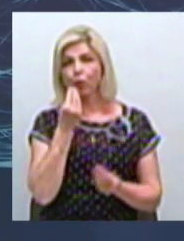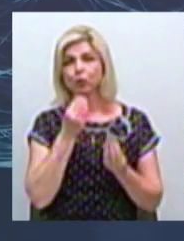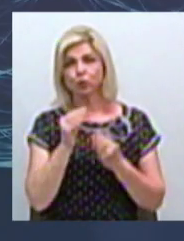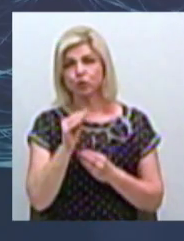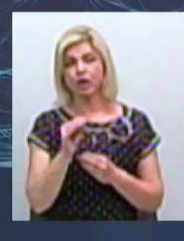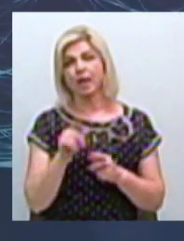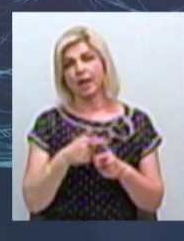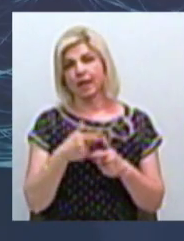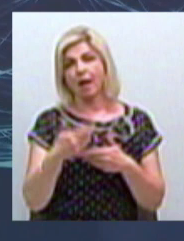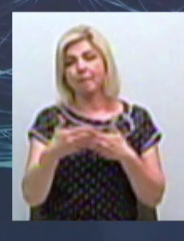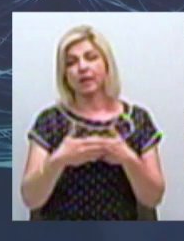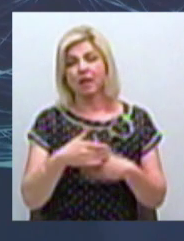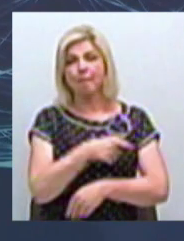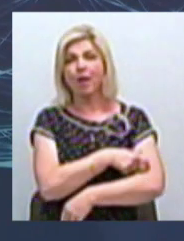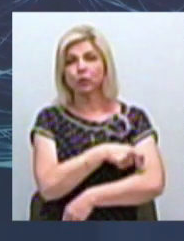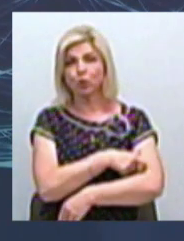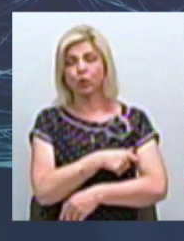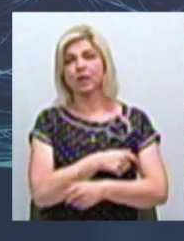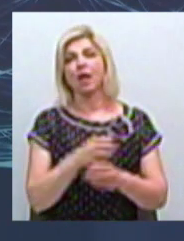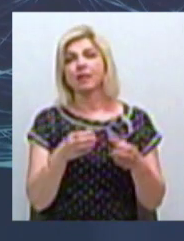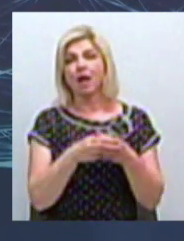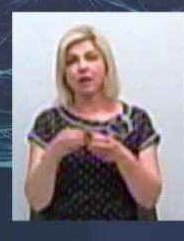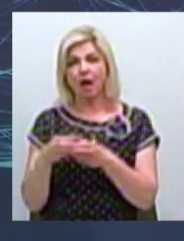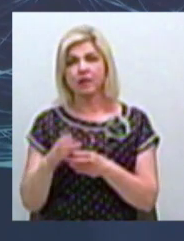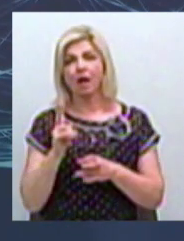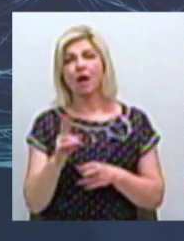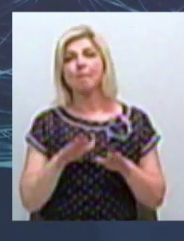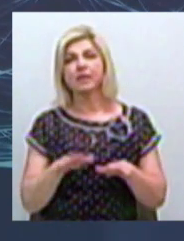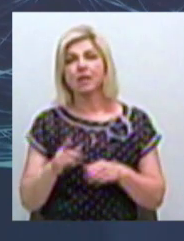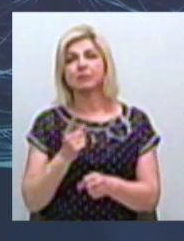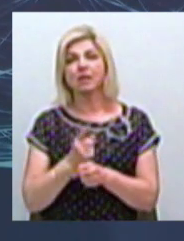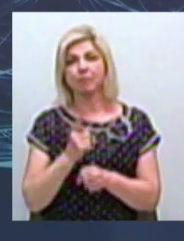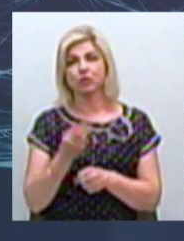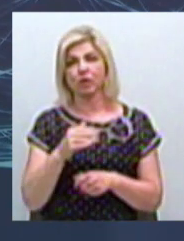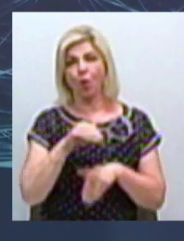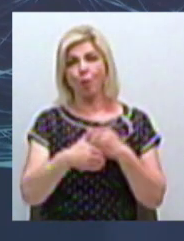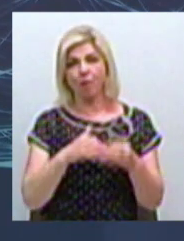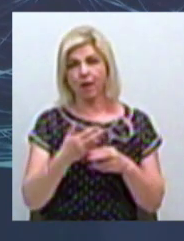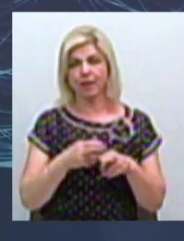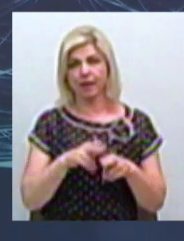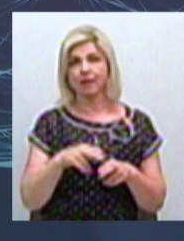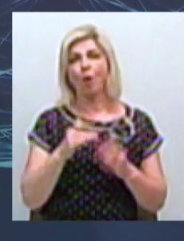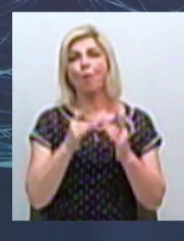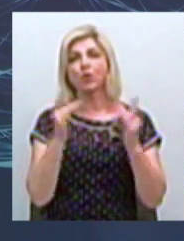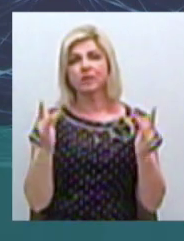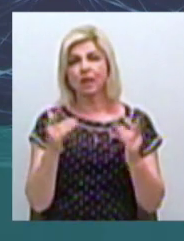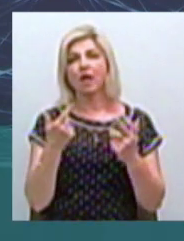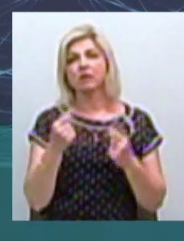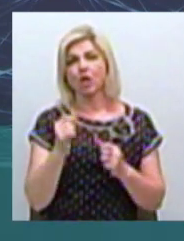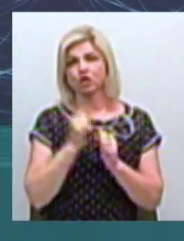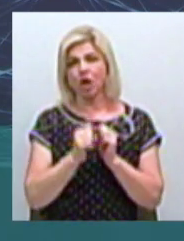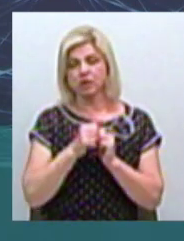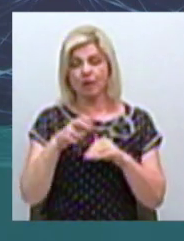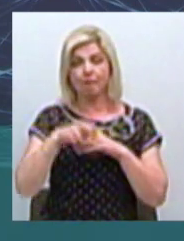или приблизили патрульные наряды к местам, запрещенным для купания. Это наши гидросооружения, мосты, с которых часто прыгают